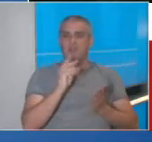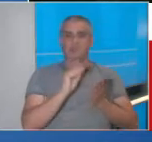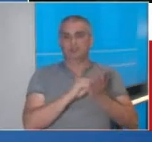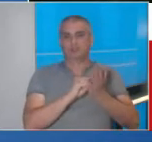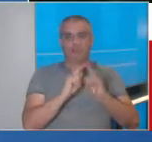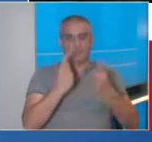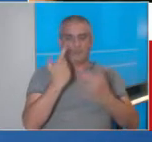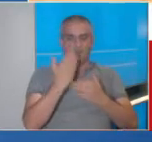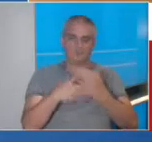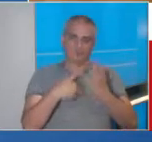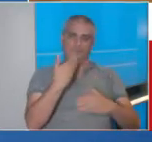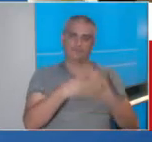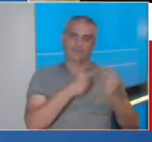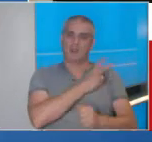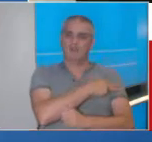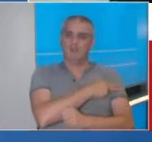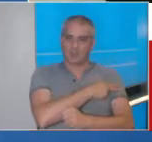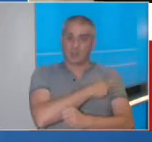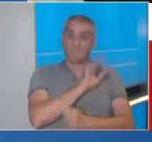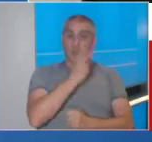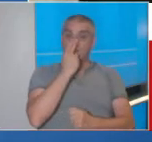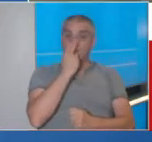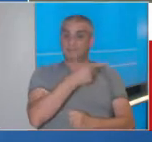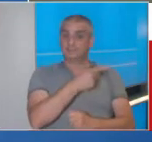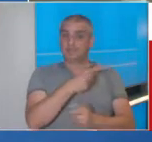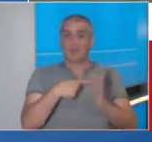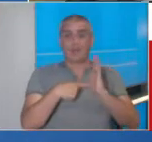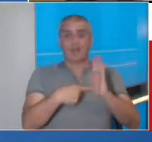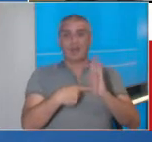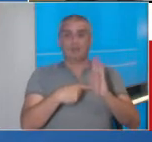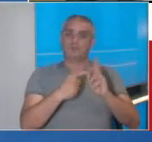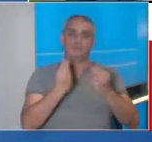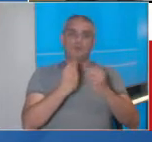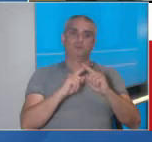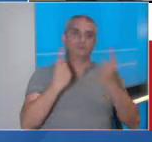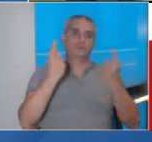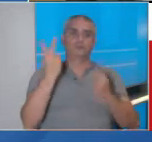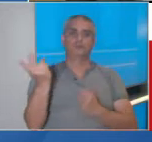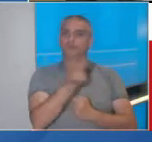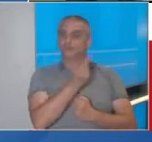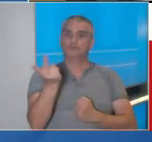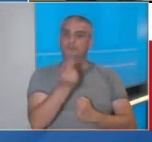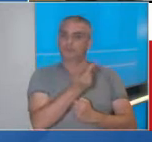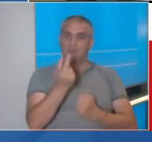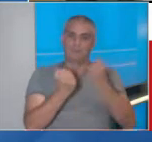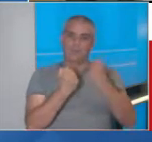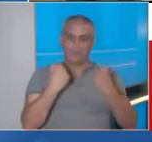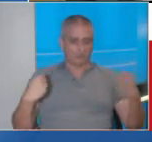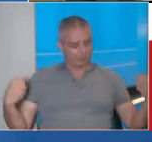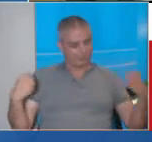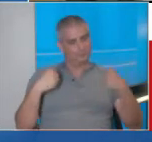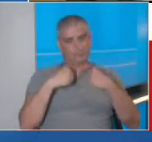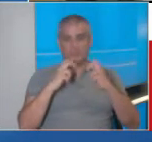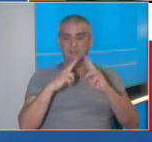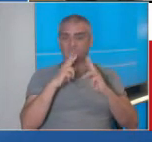אחר, ובסופו של דבר זה התגלגל לידיהם של המשטרה. הוא אפילו ניסה לצייר איזושהי תמונה ככה סוריאליסטית, של שתי מכוניות שנפגשות בפארק